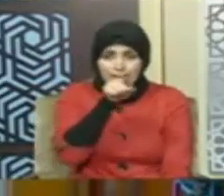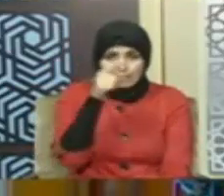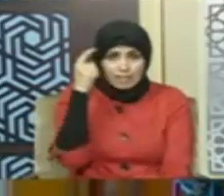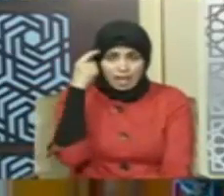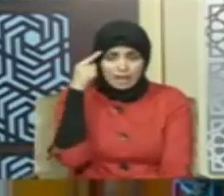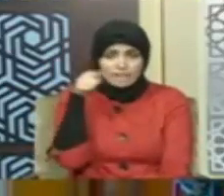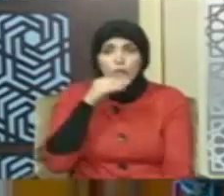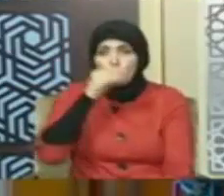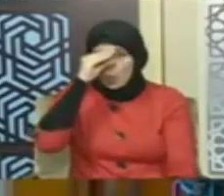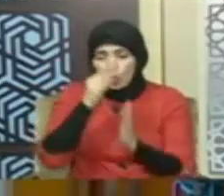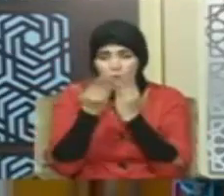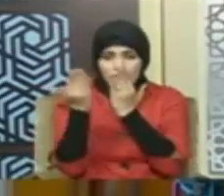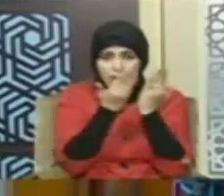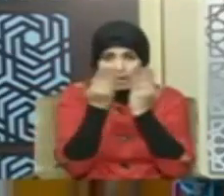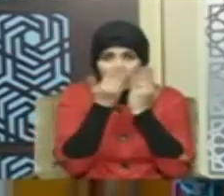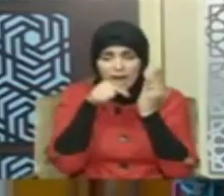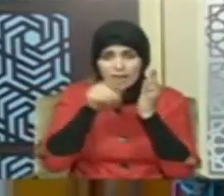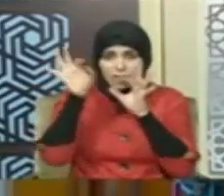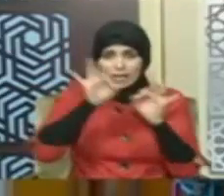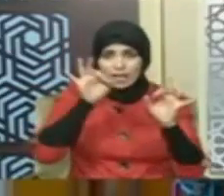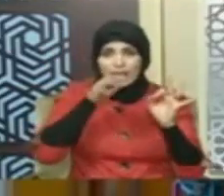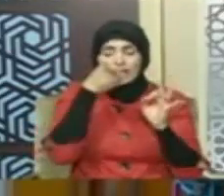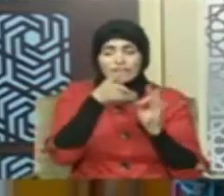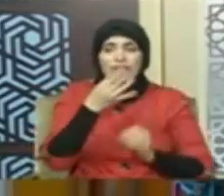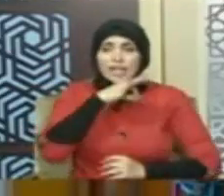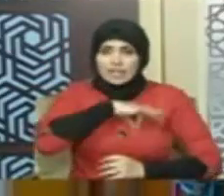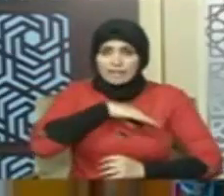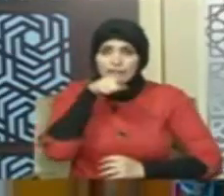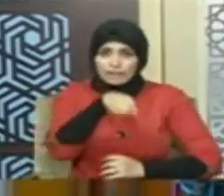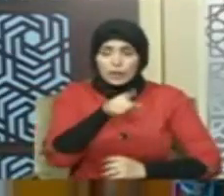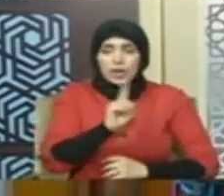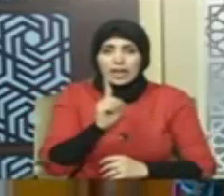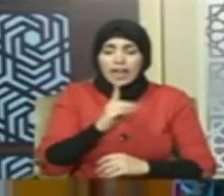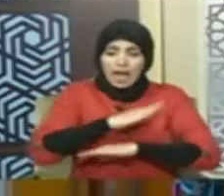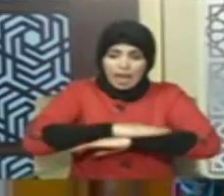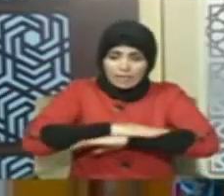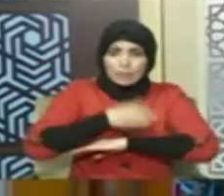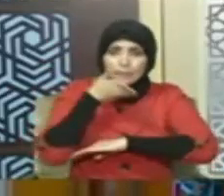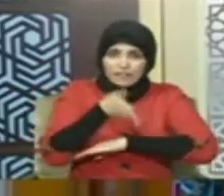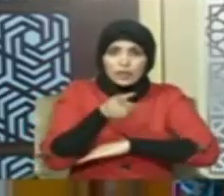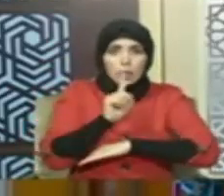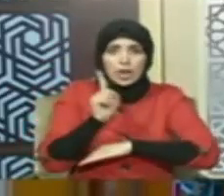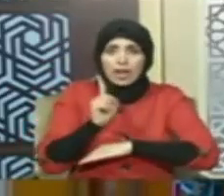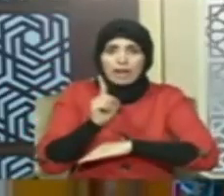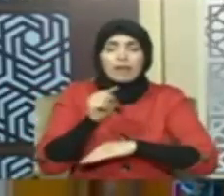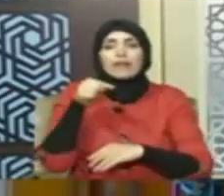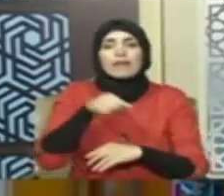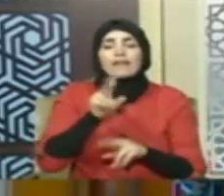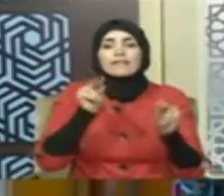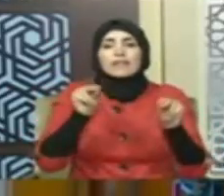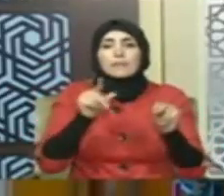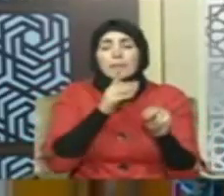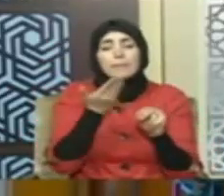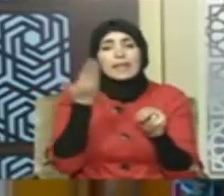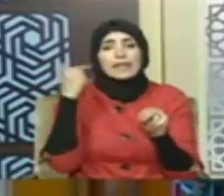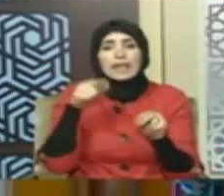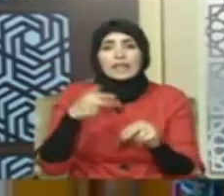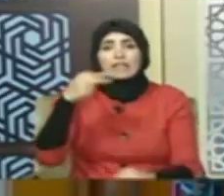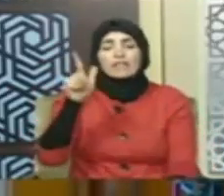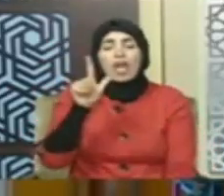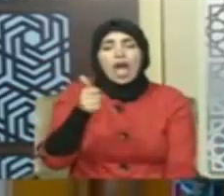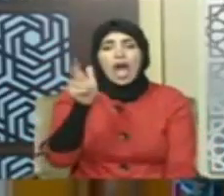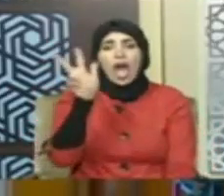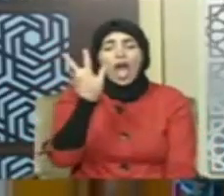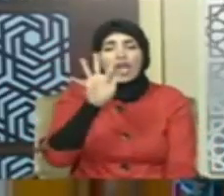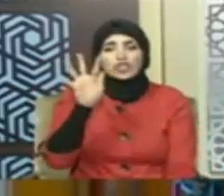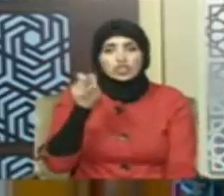بالقرآن ونتخلق بأخلاق القرآن ونتأدب بأدب القرآن كما كانت السيدة عائشة